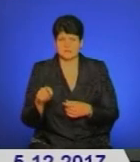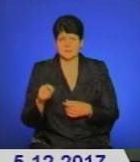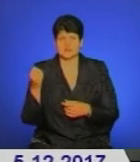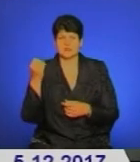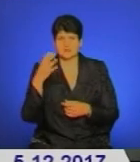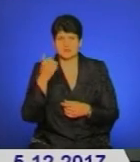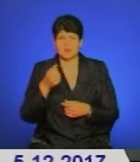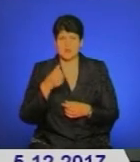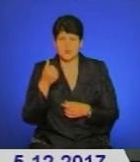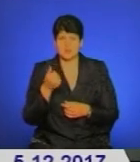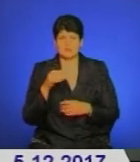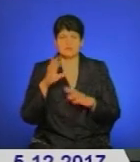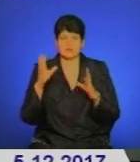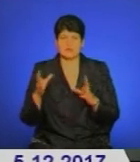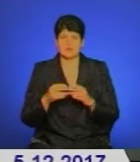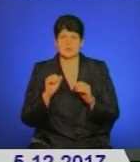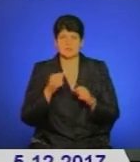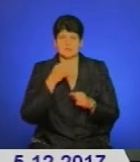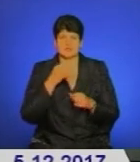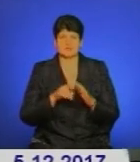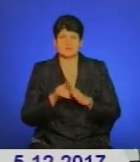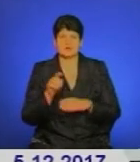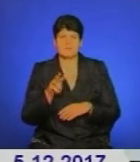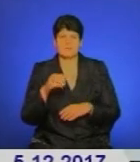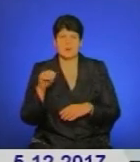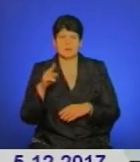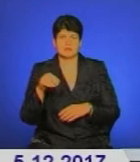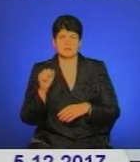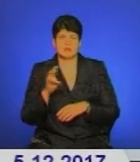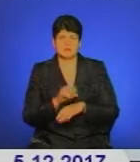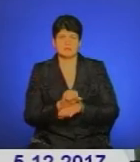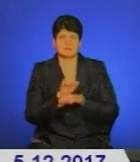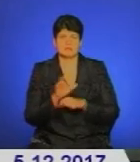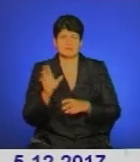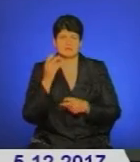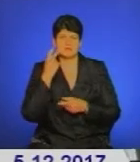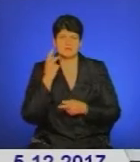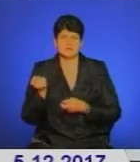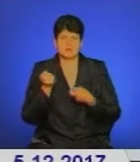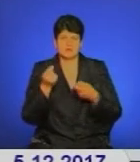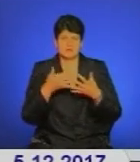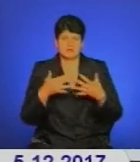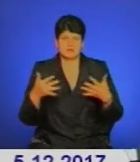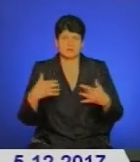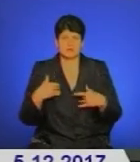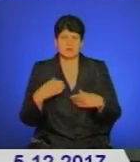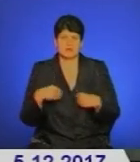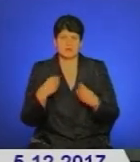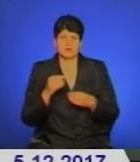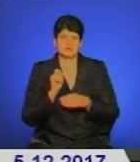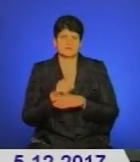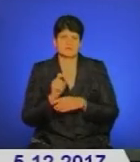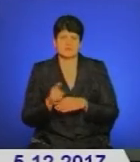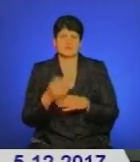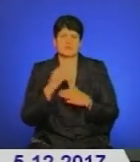2014 року. Ну, взагалі, то можна сказати, з Майдану. І на Майдан все підвозили необхідні речі. І ми не ставимо собі мету, там скільки рейдів,